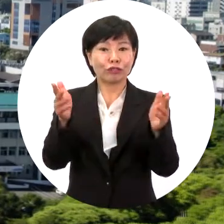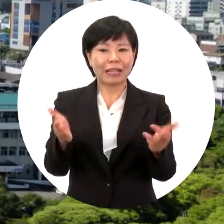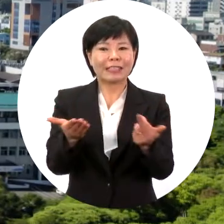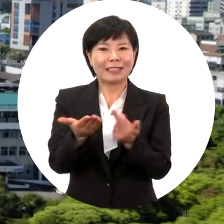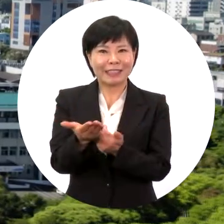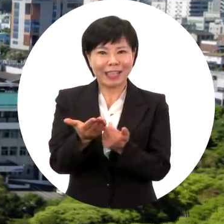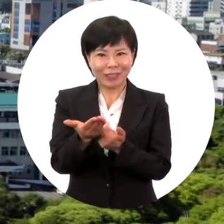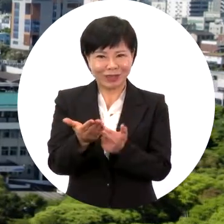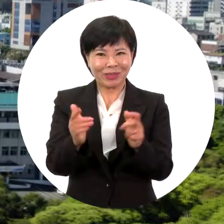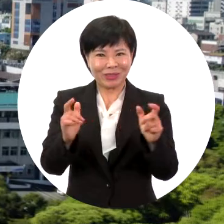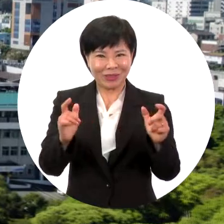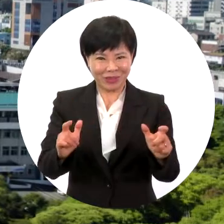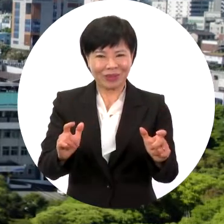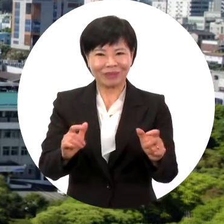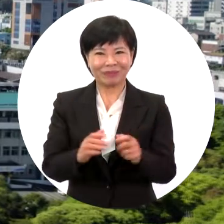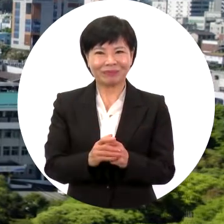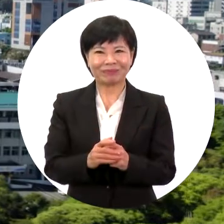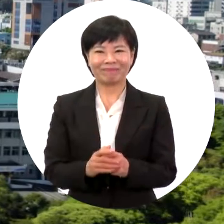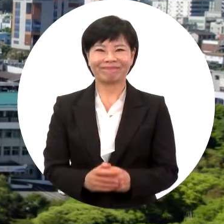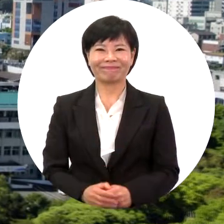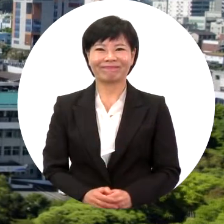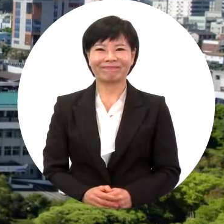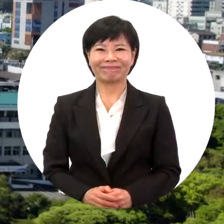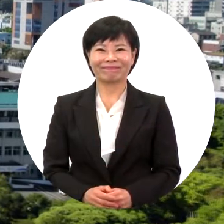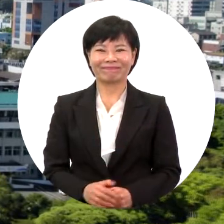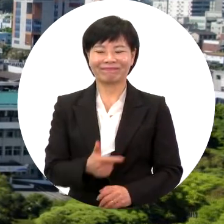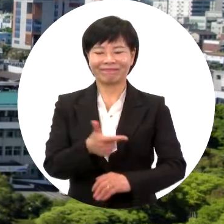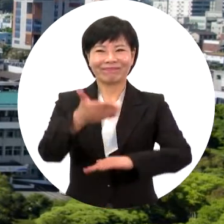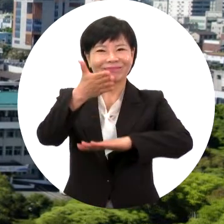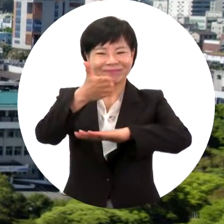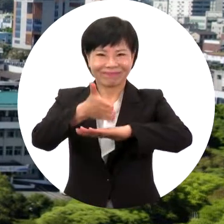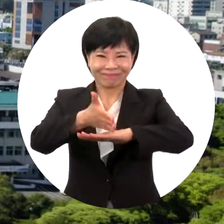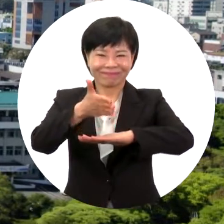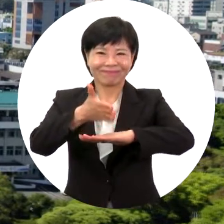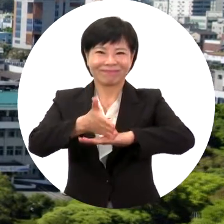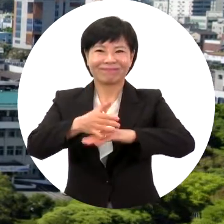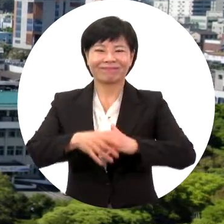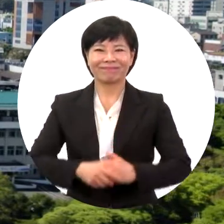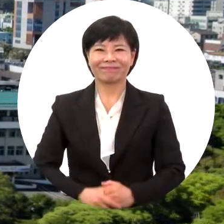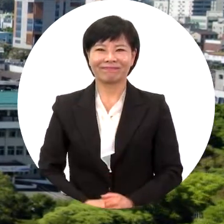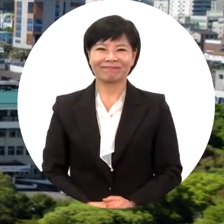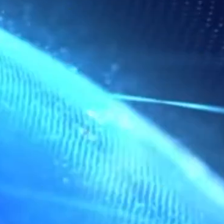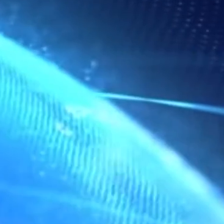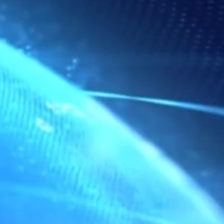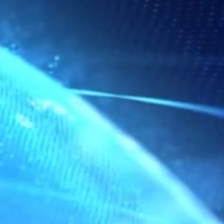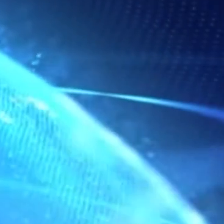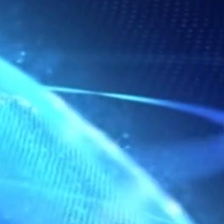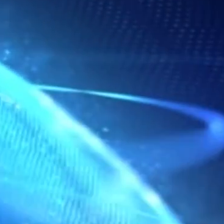지금까지 위클리 제주 AI 아나운서 제이나였습니다. 시청해주셔서 감사합니다.